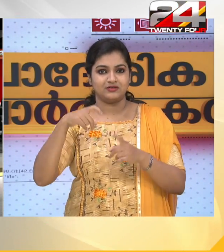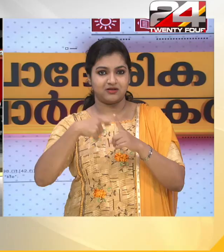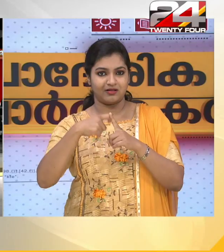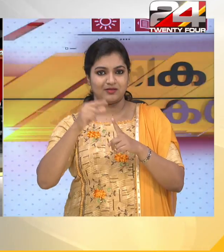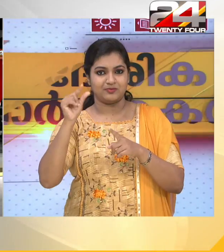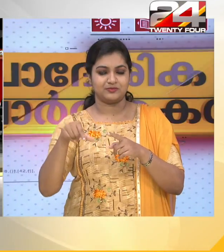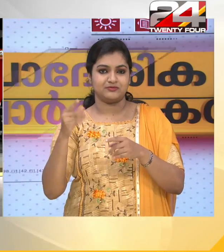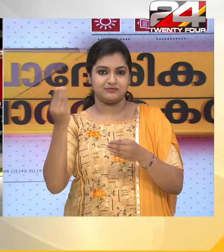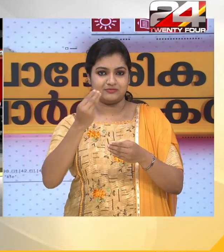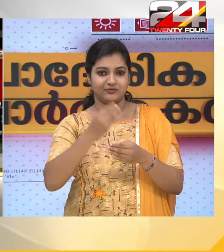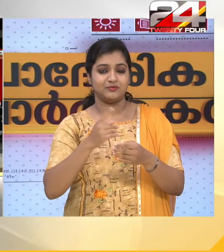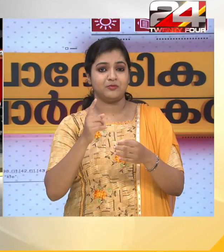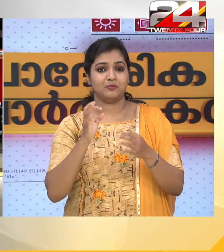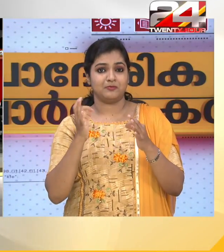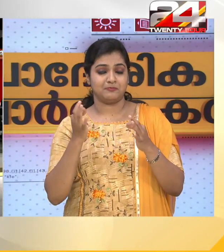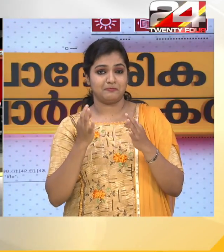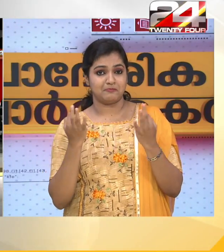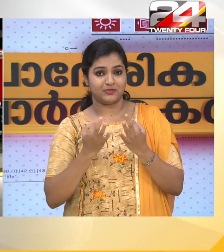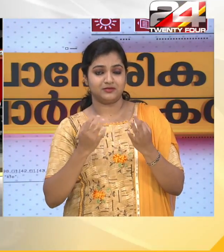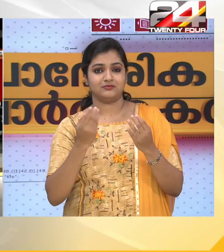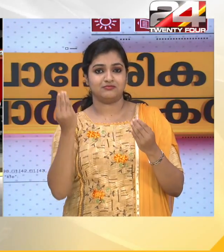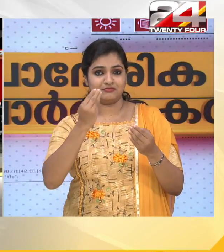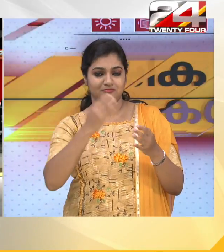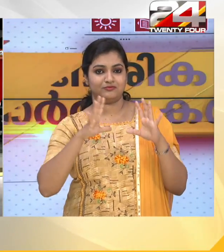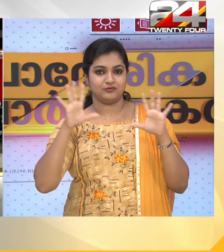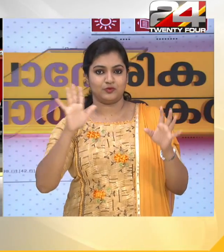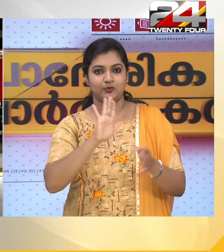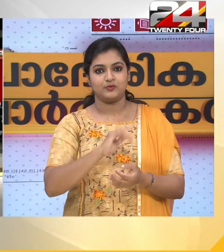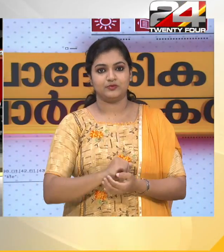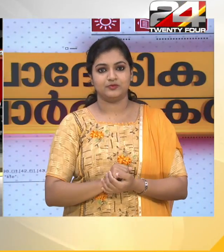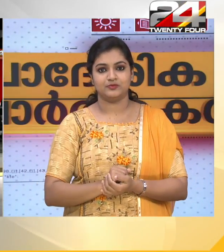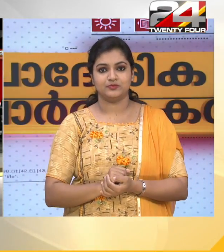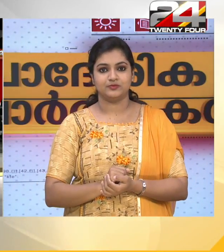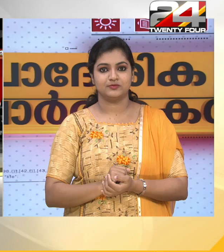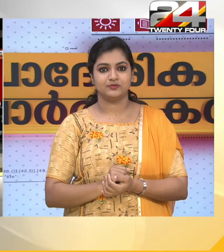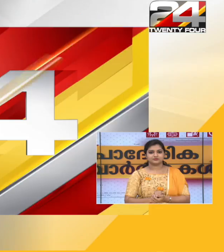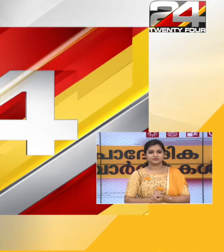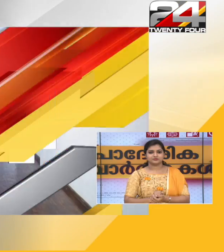എന്ന ചിത്രകാരന്റെ ഏറ്റവും മികച്ച വരകളാണ് പ്രദർശനത്തിൽ ഉള്ളത്.